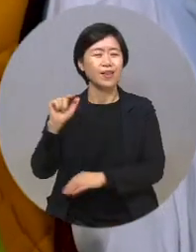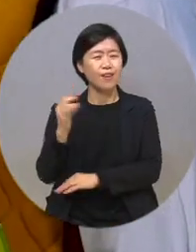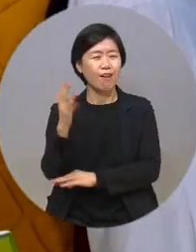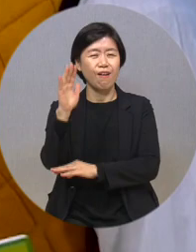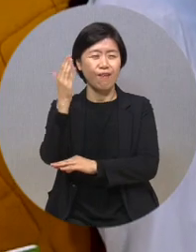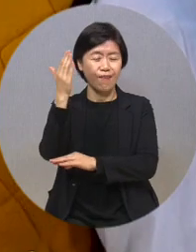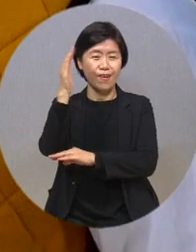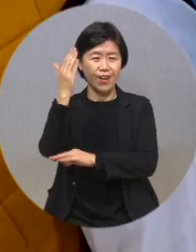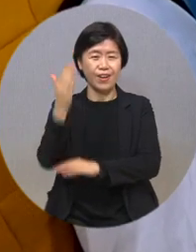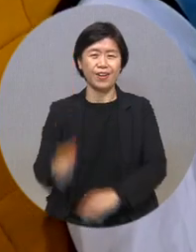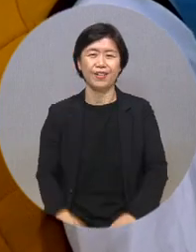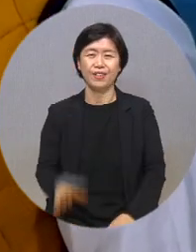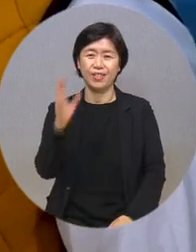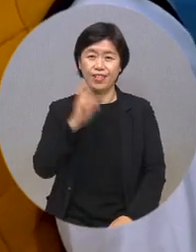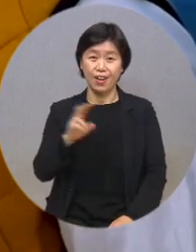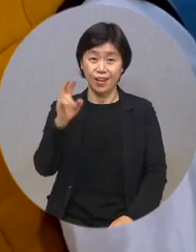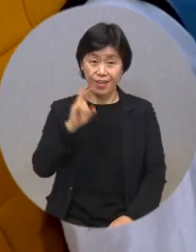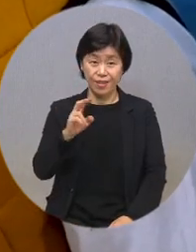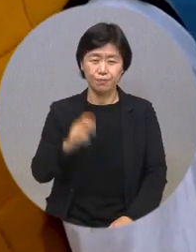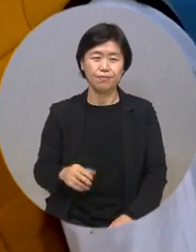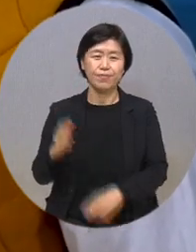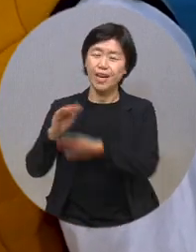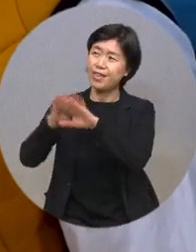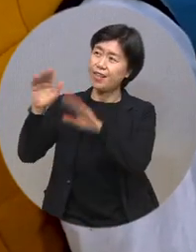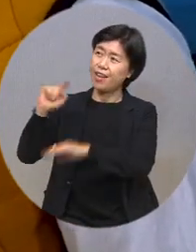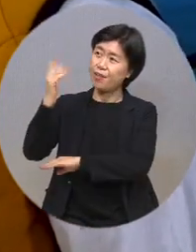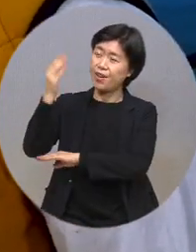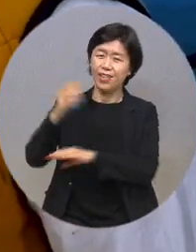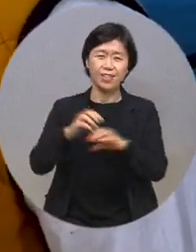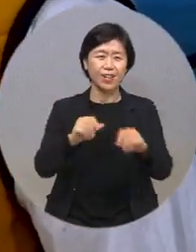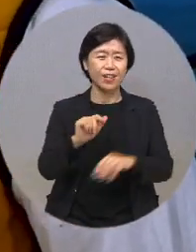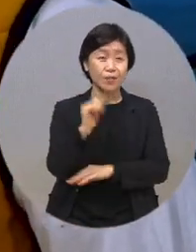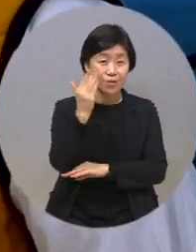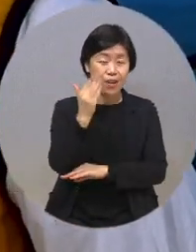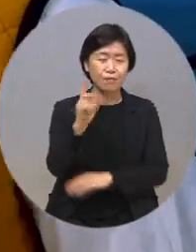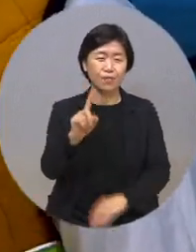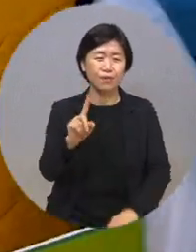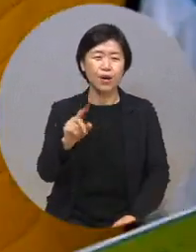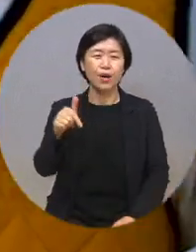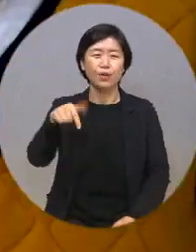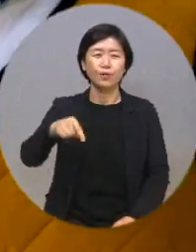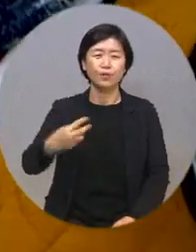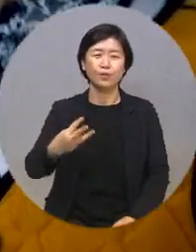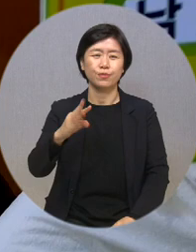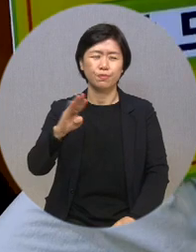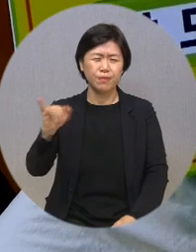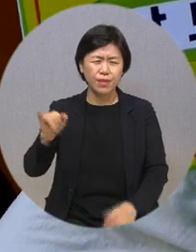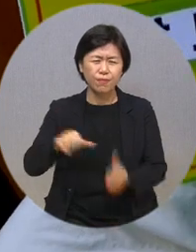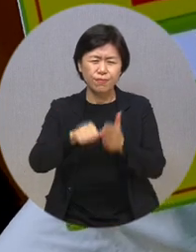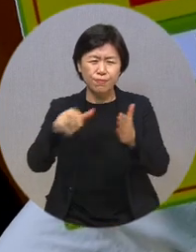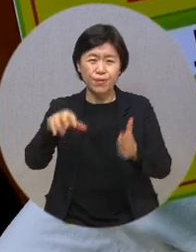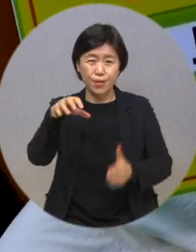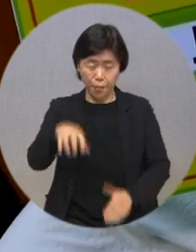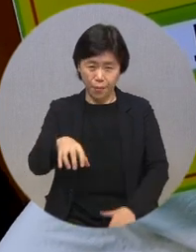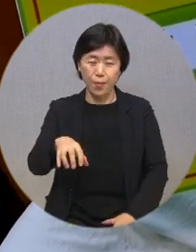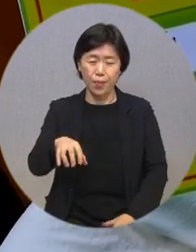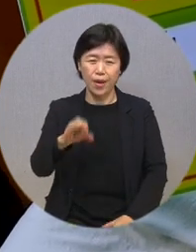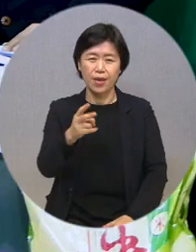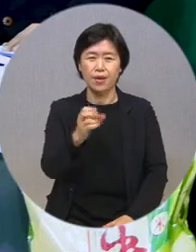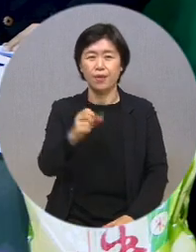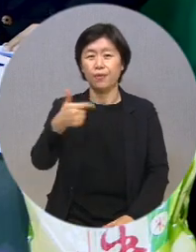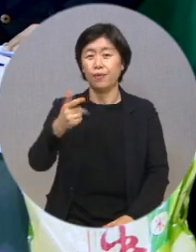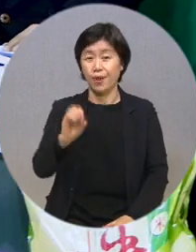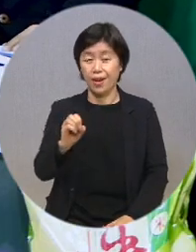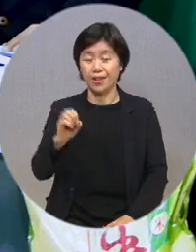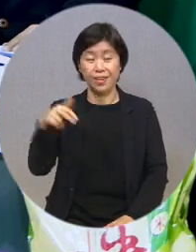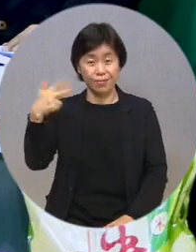영광 영광 하늘에도 영광 땅에도 영광 영광 굴비 굴비 유명한 영광으로 갑니다.